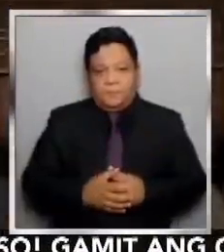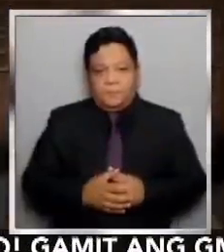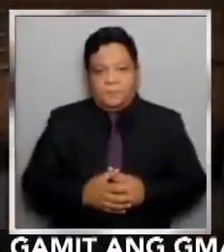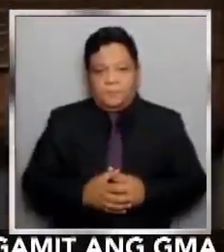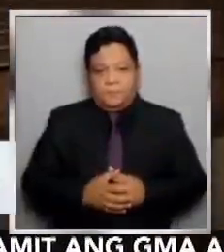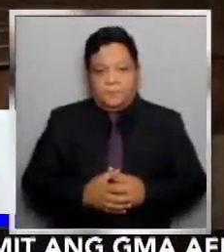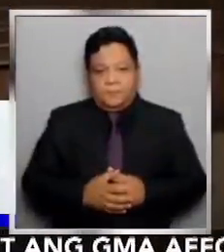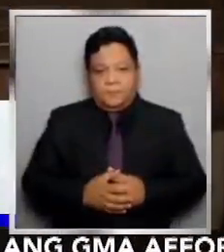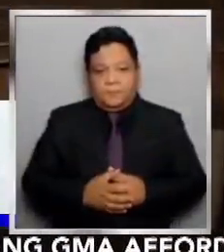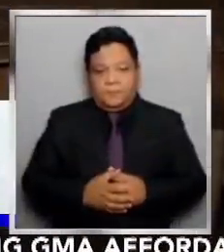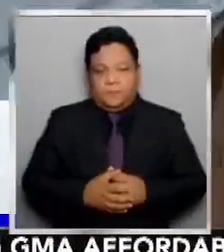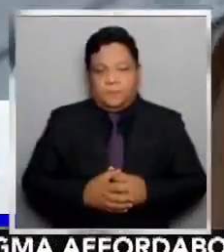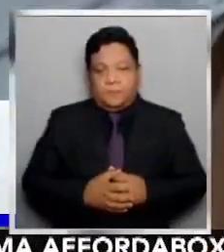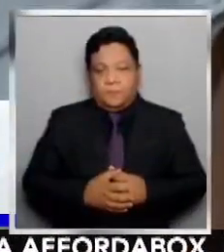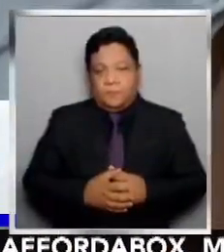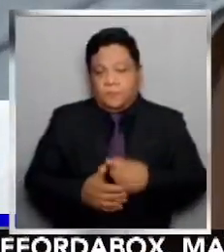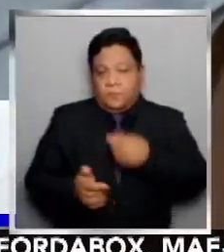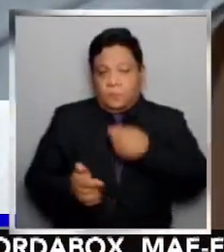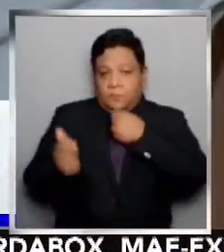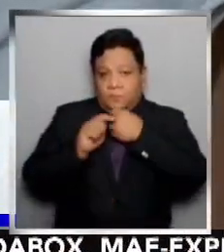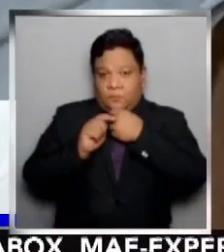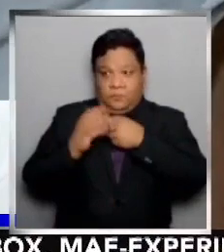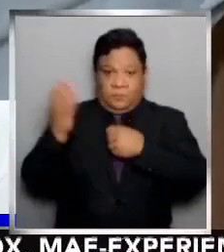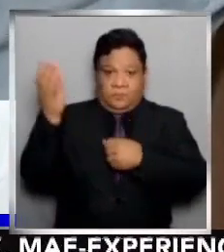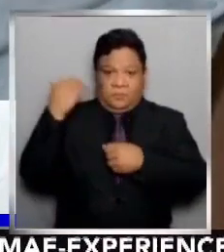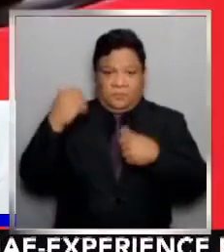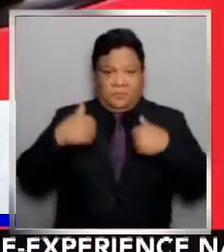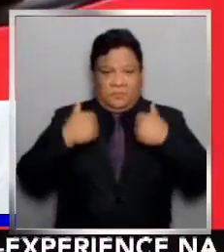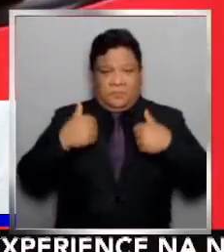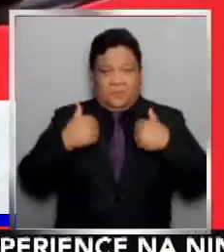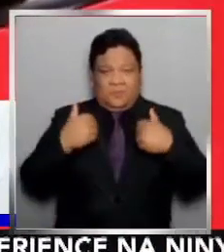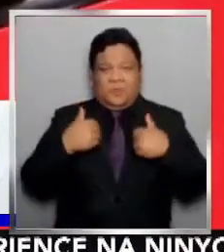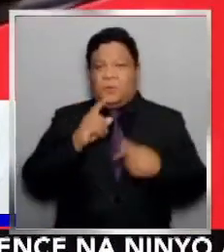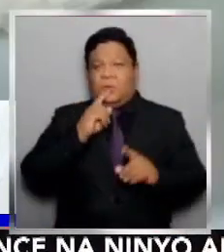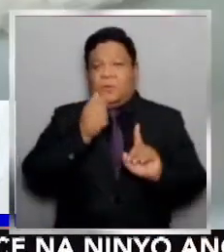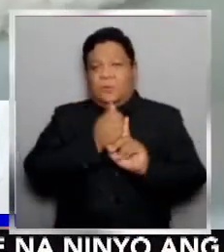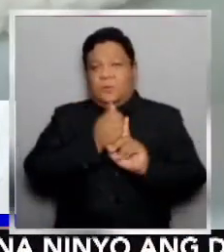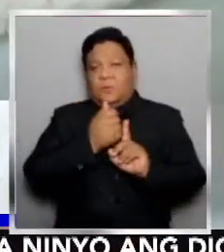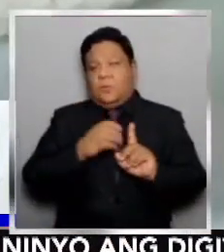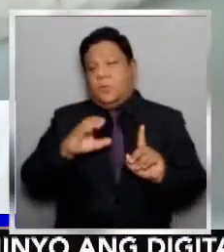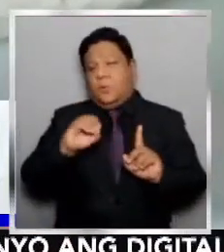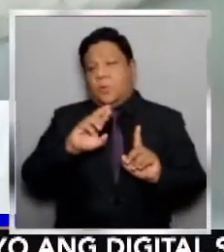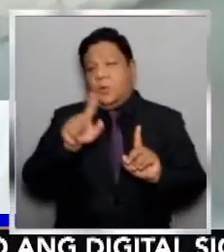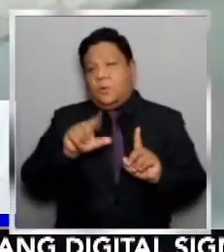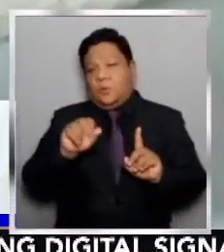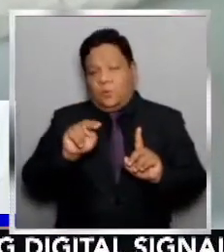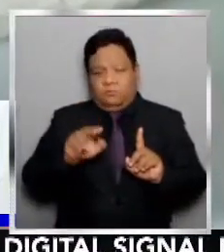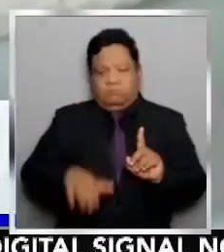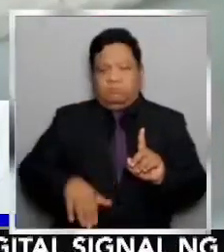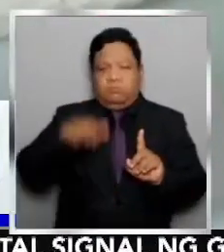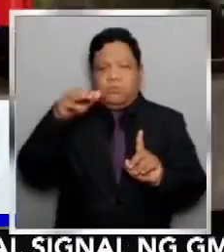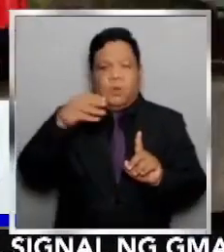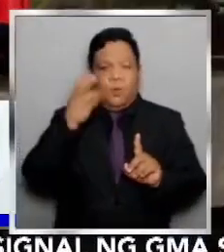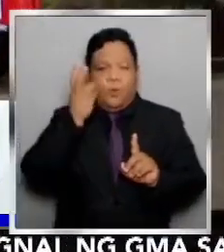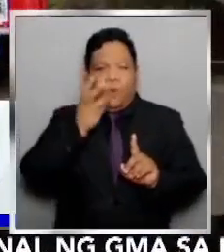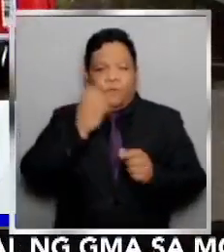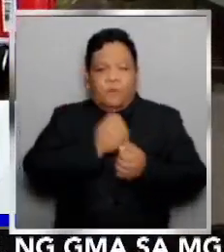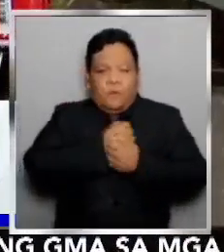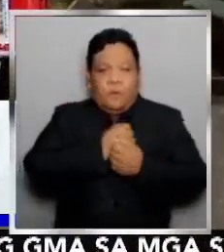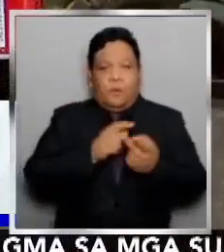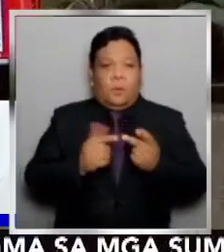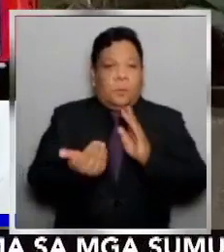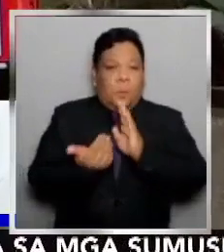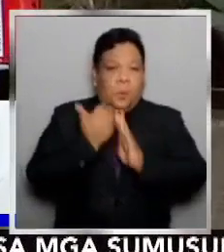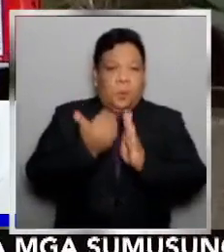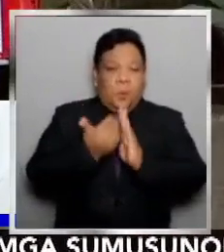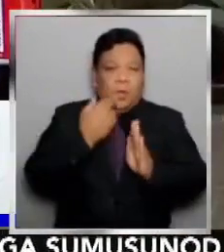Bata pa lang, mahilig ng 62 anyos na si Corazon sa soft drinks. Malakas din siyang kumain ng kanin noon. Nasa lahing